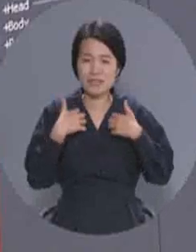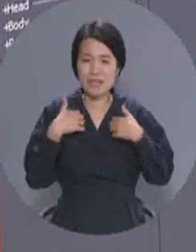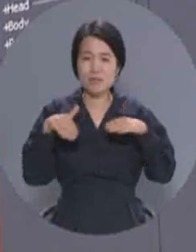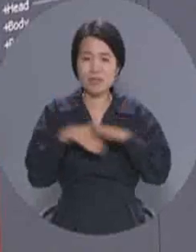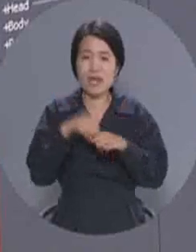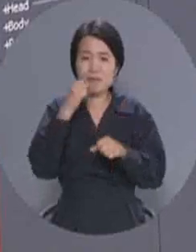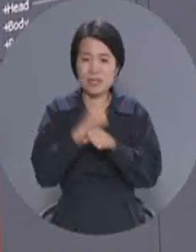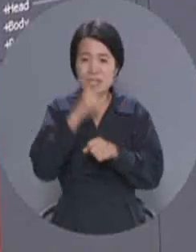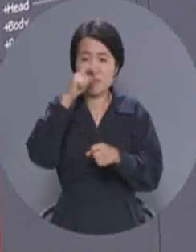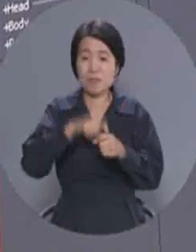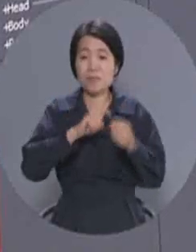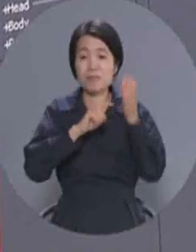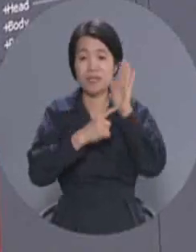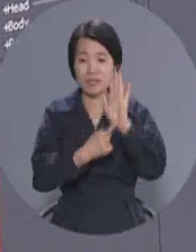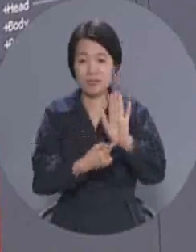목표를 밝혔습니다